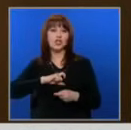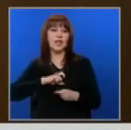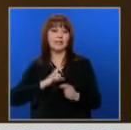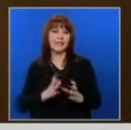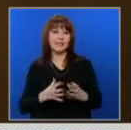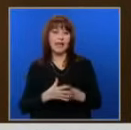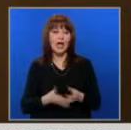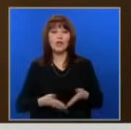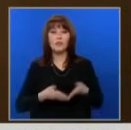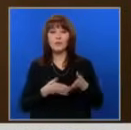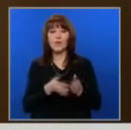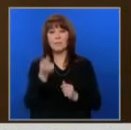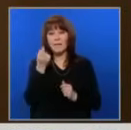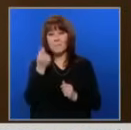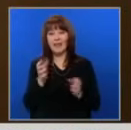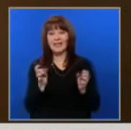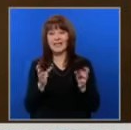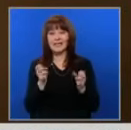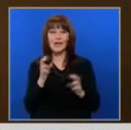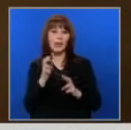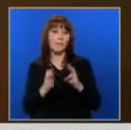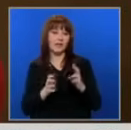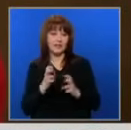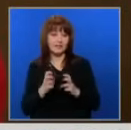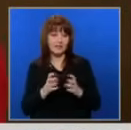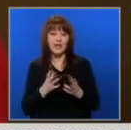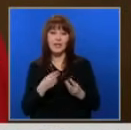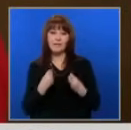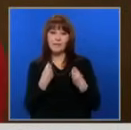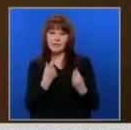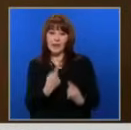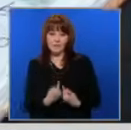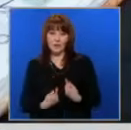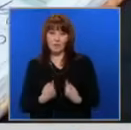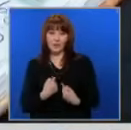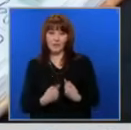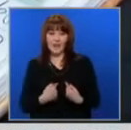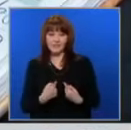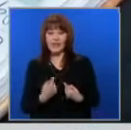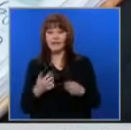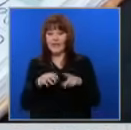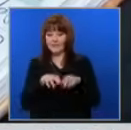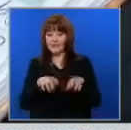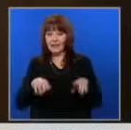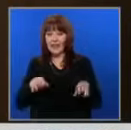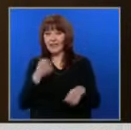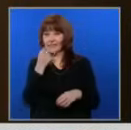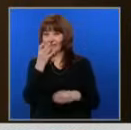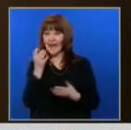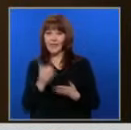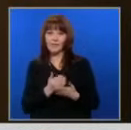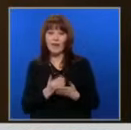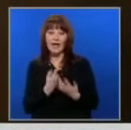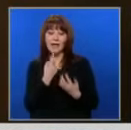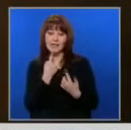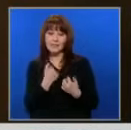подкрепим малки и средни предприятия, като окуражим стартъпи най-вече в областта на иновациите, дигиталната и зелена икономика. За мен е важно